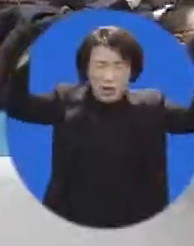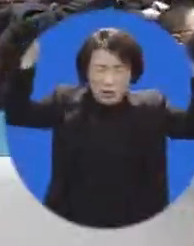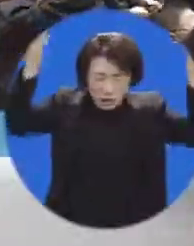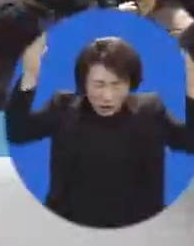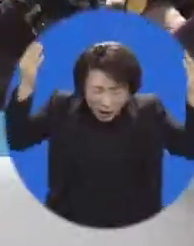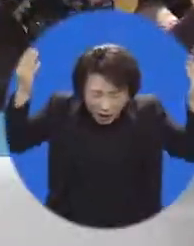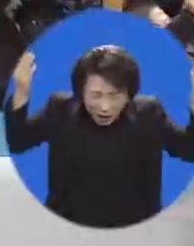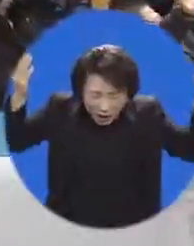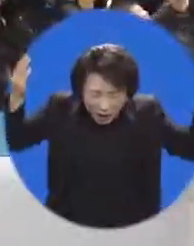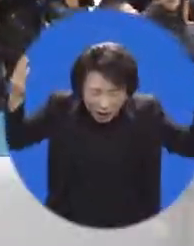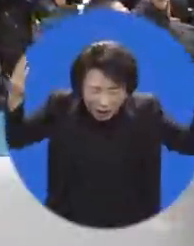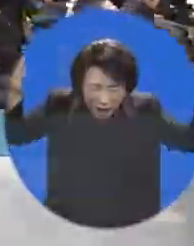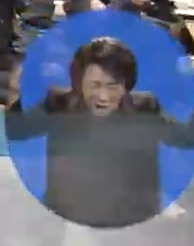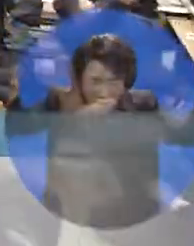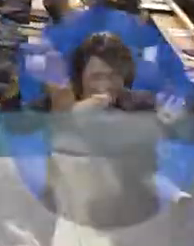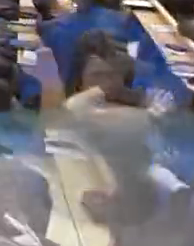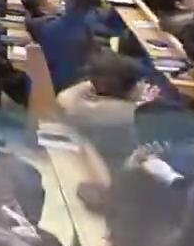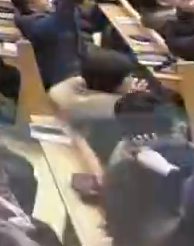주여